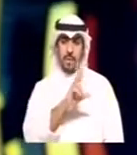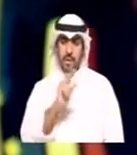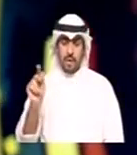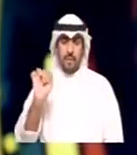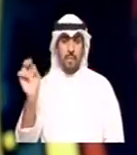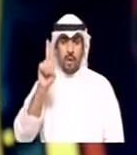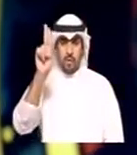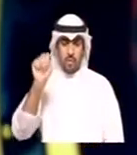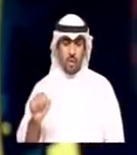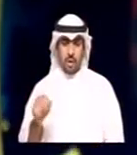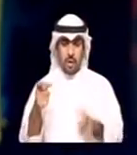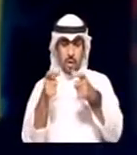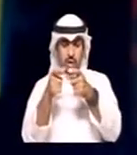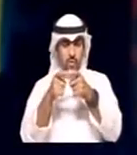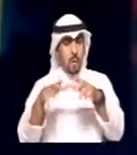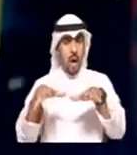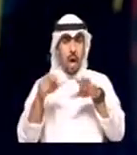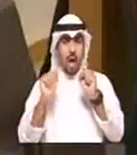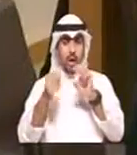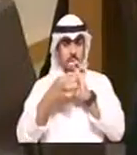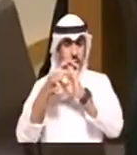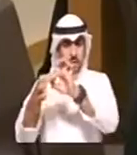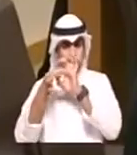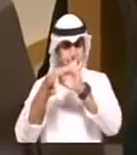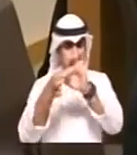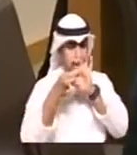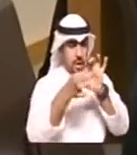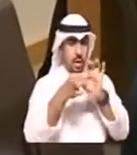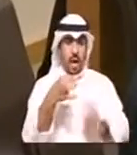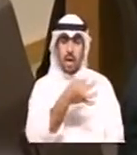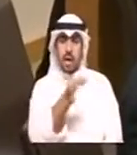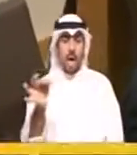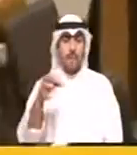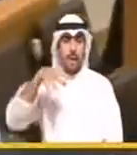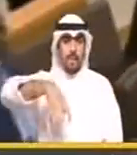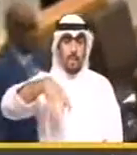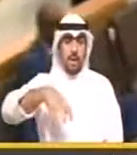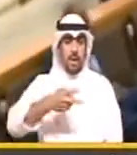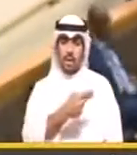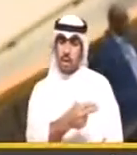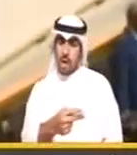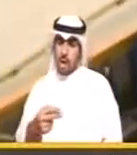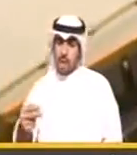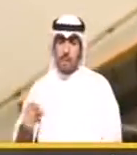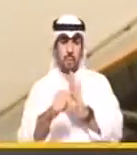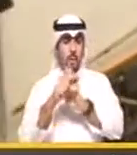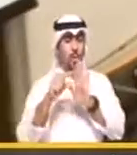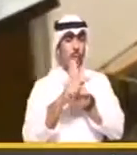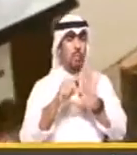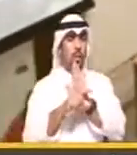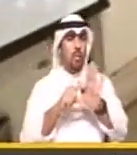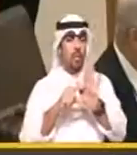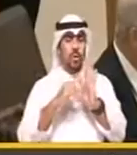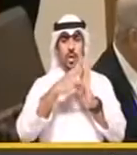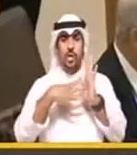وتم خلال الاجتماع تنسيق مواقف الدول الاعضاء في منظمه التعاون الاسلامي اتجاه القضايا والمواضيع المطروحه على جدول